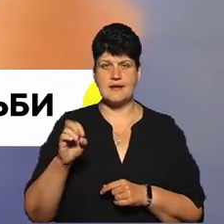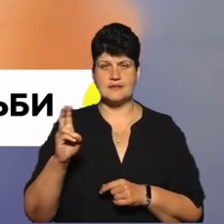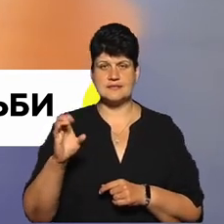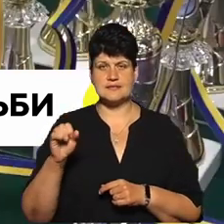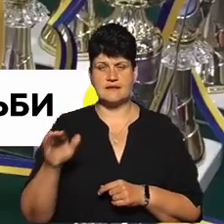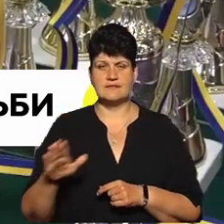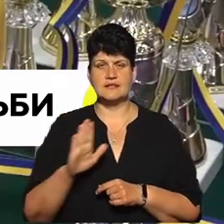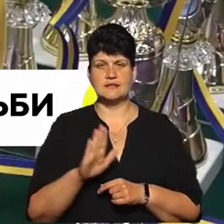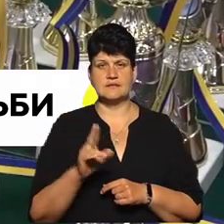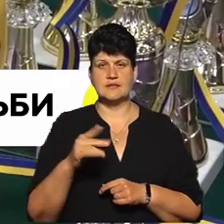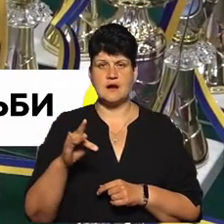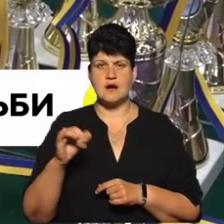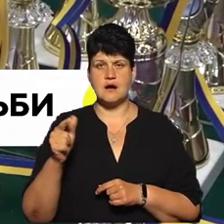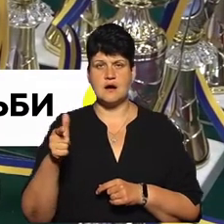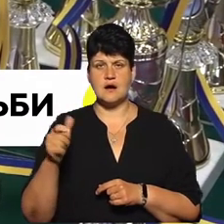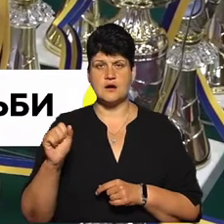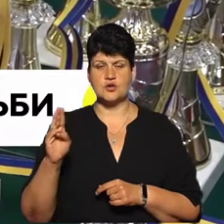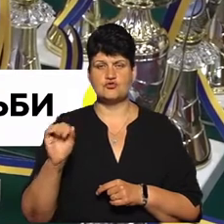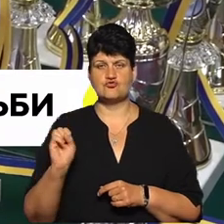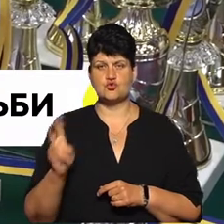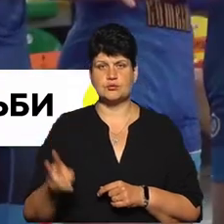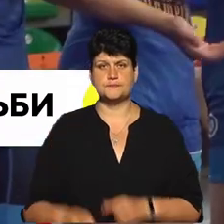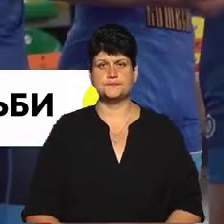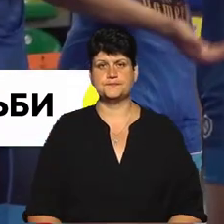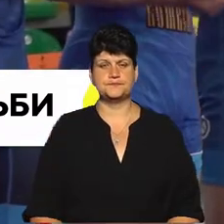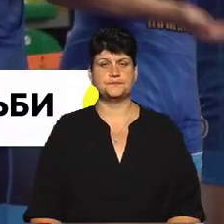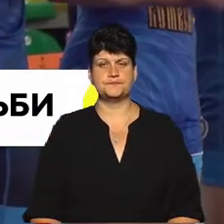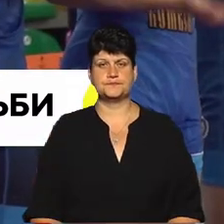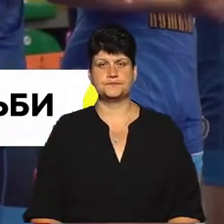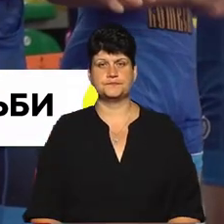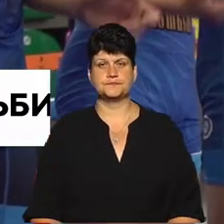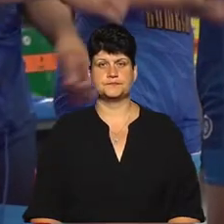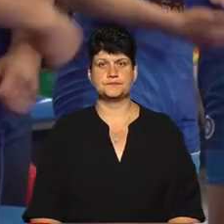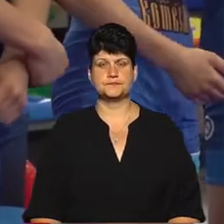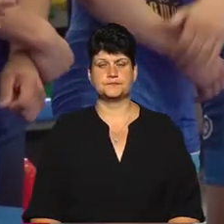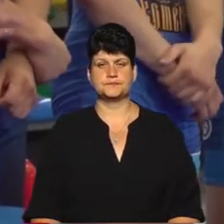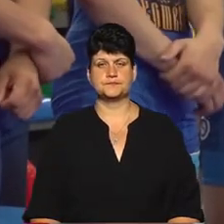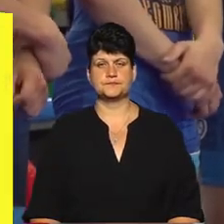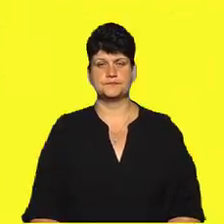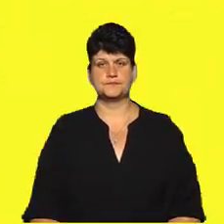Драгащук. Тарас Бурак, Андрій Бодак. Новини на Суспільному. Тернопіль.